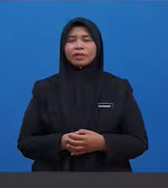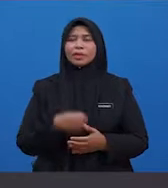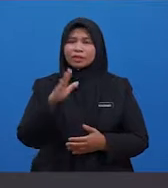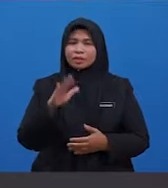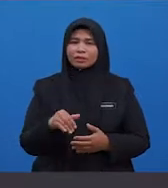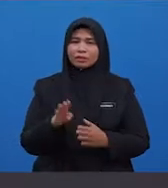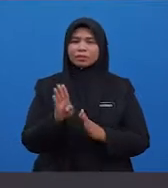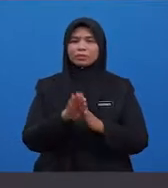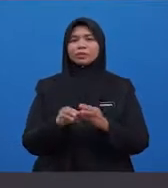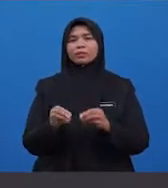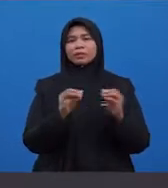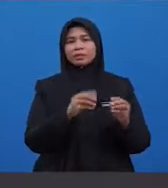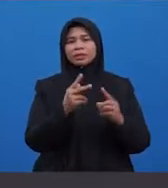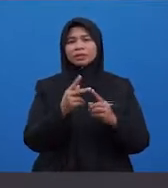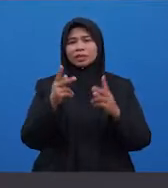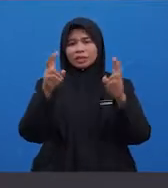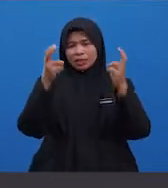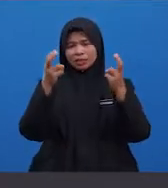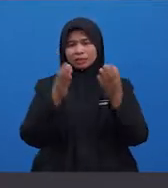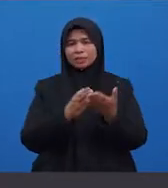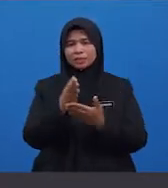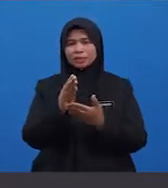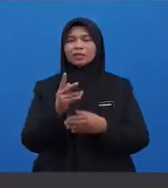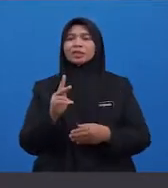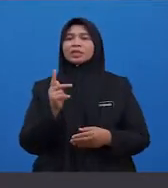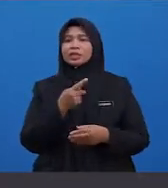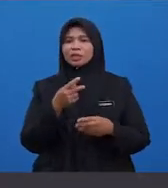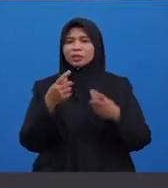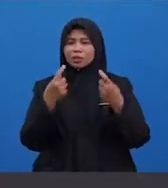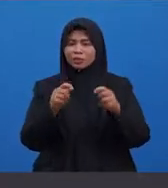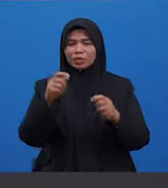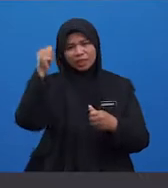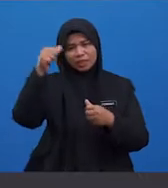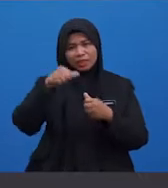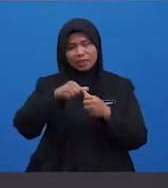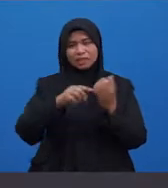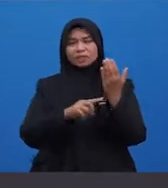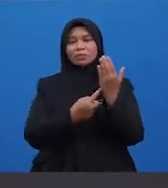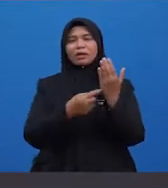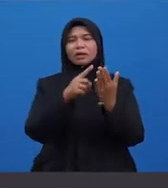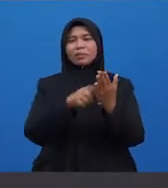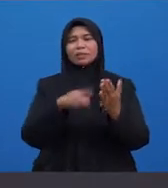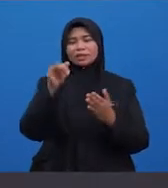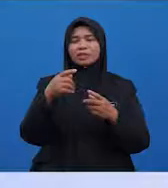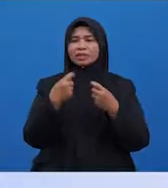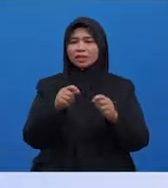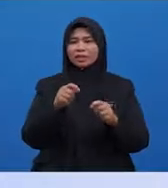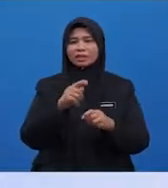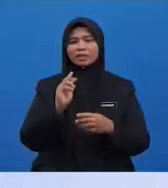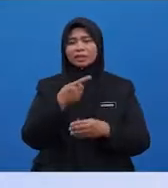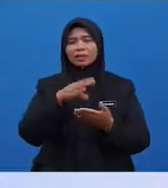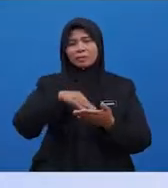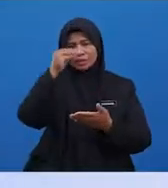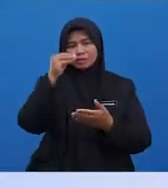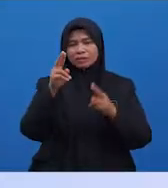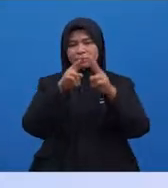Sebelum beralih kepada topik seterusnya, mari kita cuba ingat semula apa yang telah dipelajari. Uji